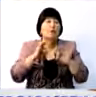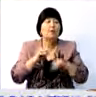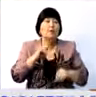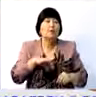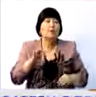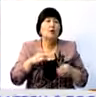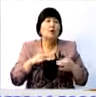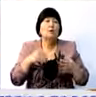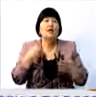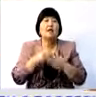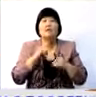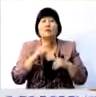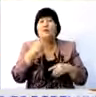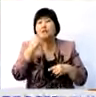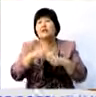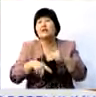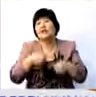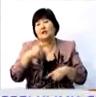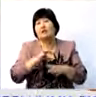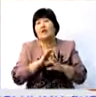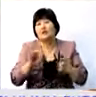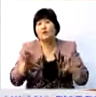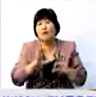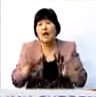работе юбилейного инвестфорума смотрите в наших следующих выпусках.